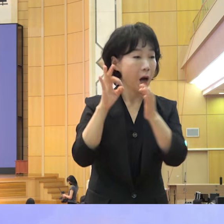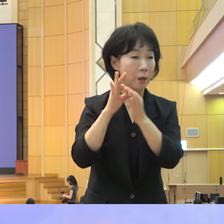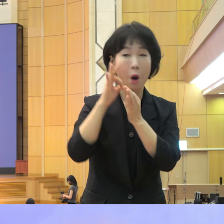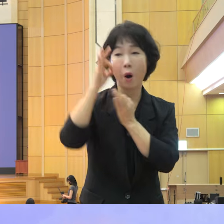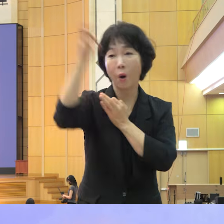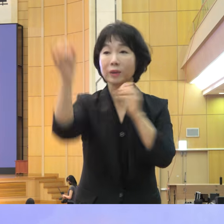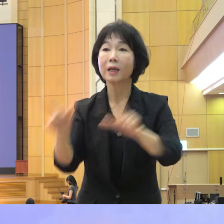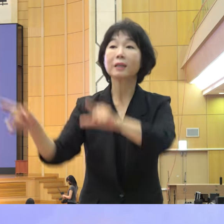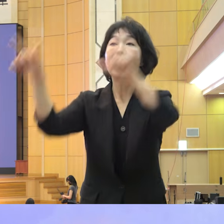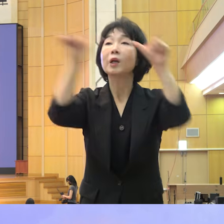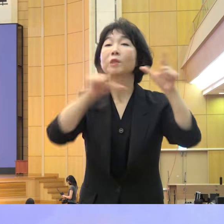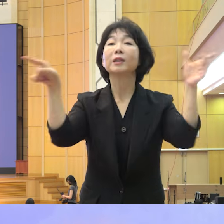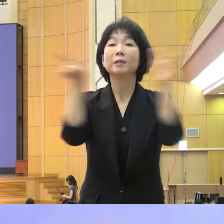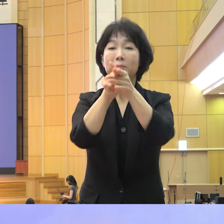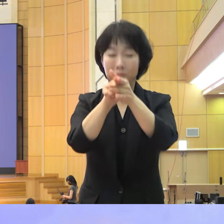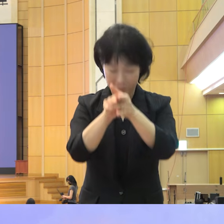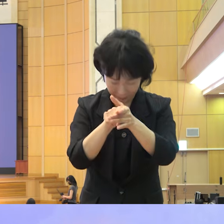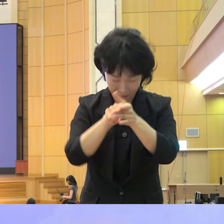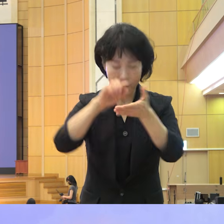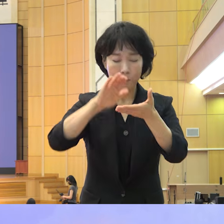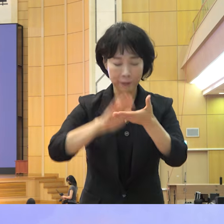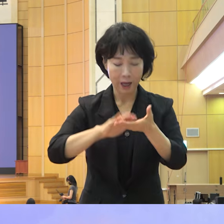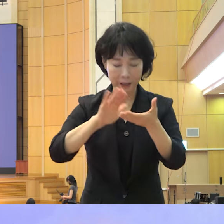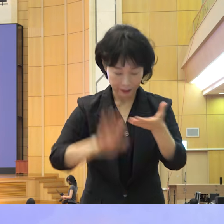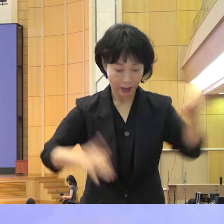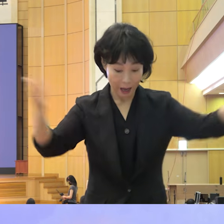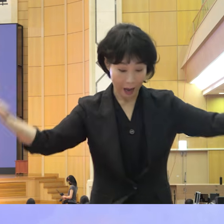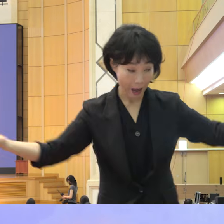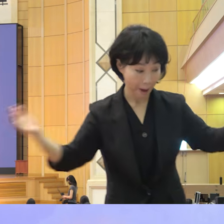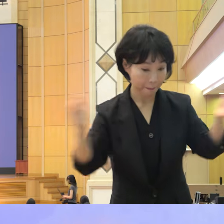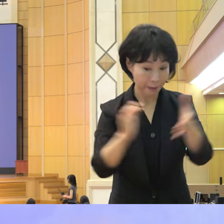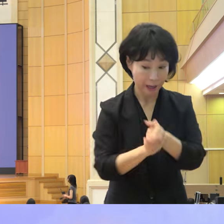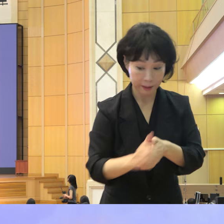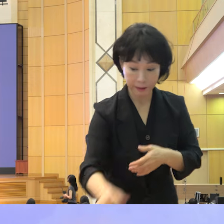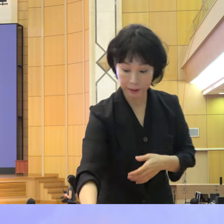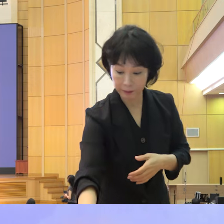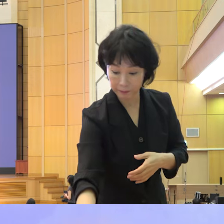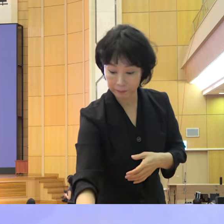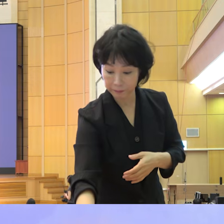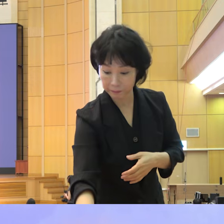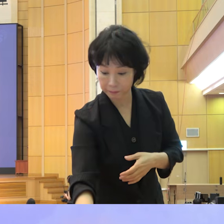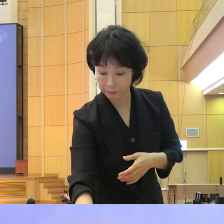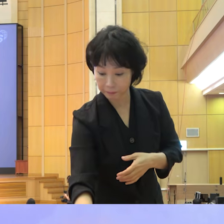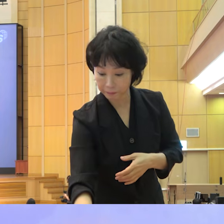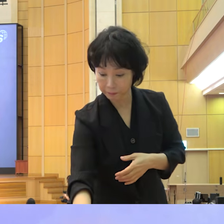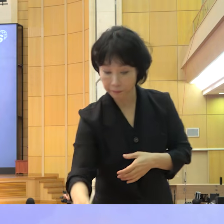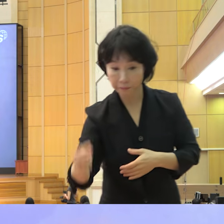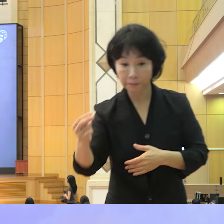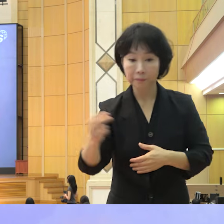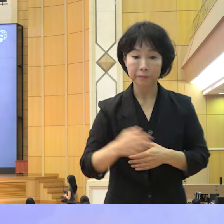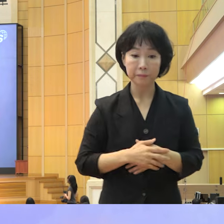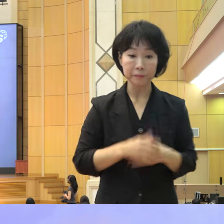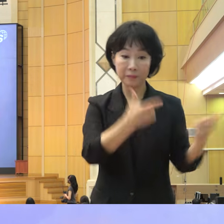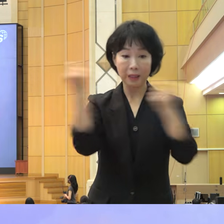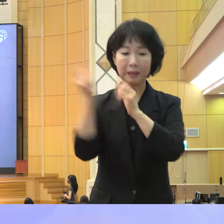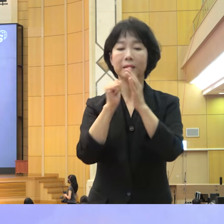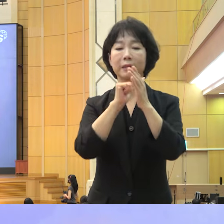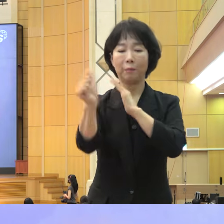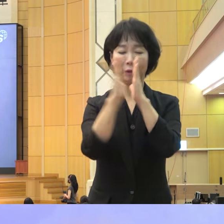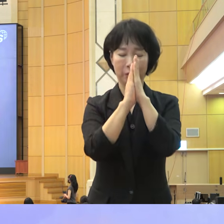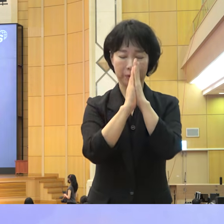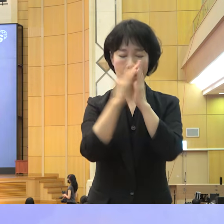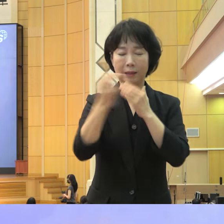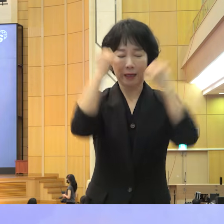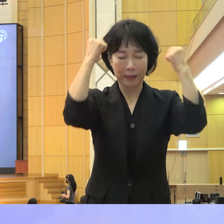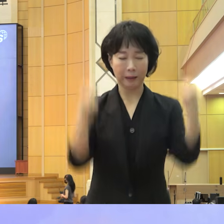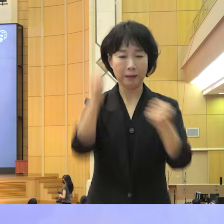것과 영원히 사는 것을 믿사옵나이다. 아멘. 살아계신 하나님